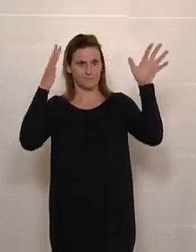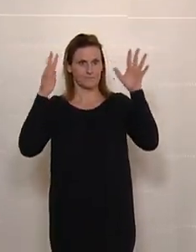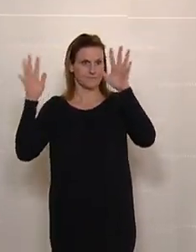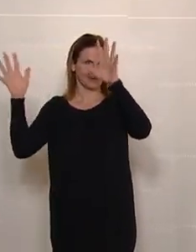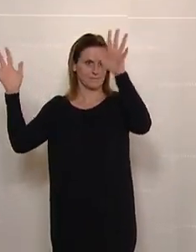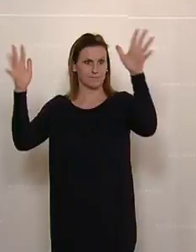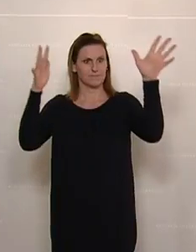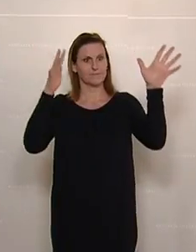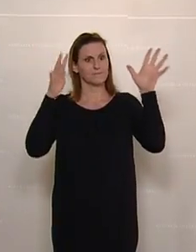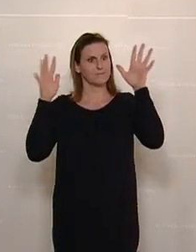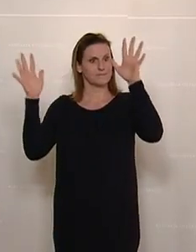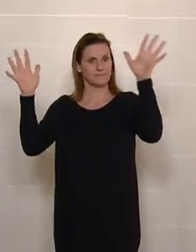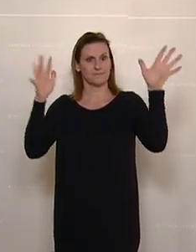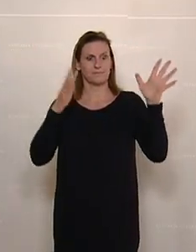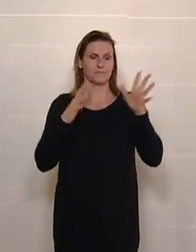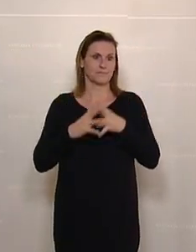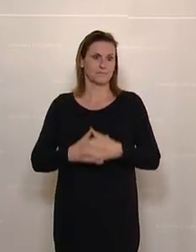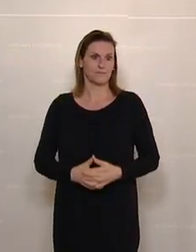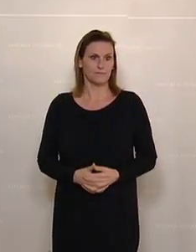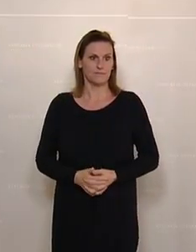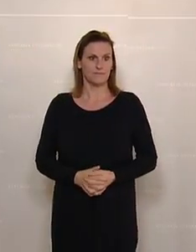die Privatwirtschaft.